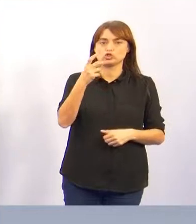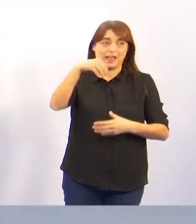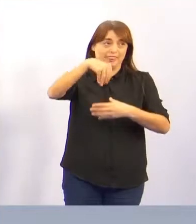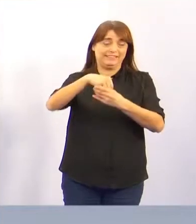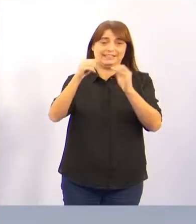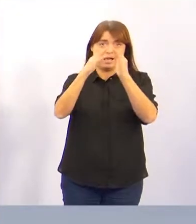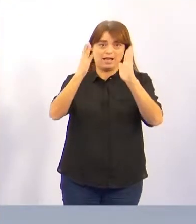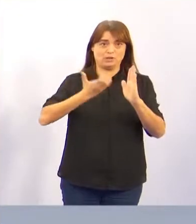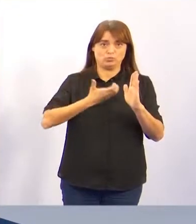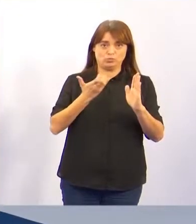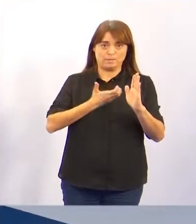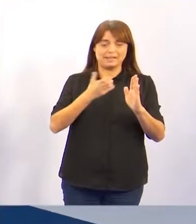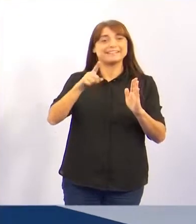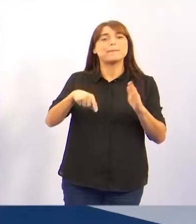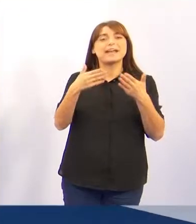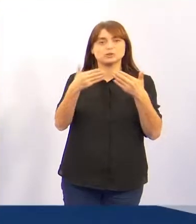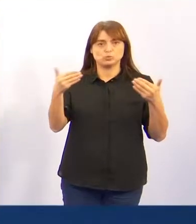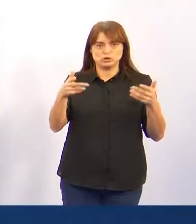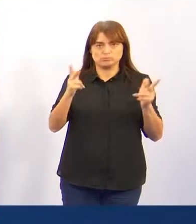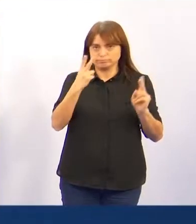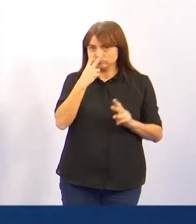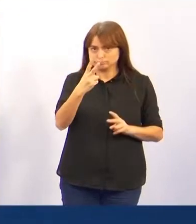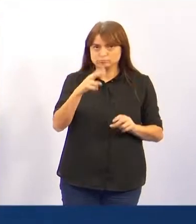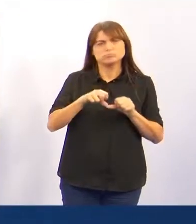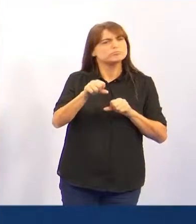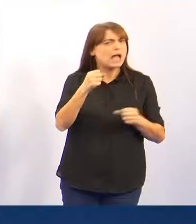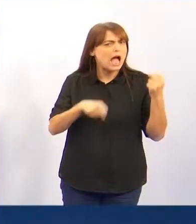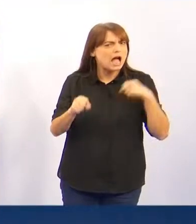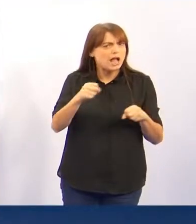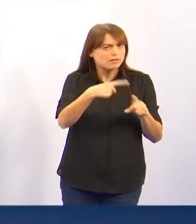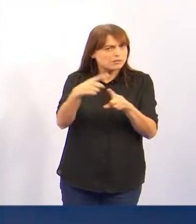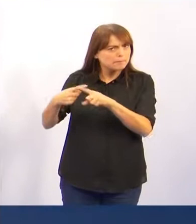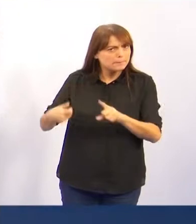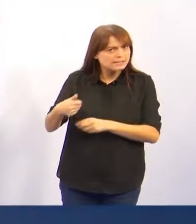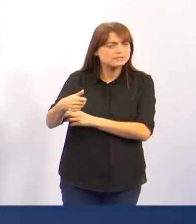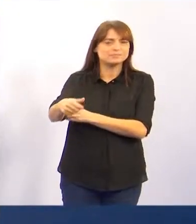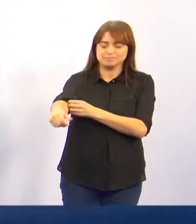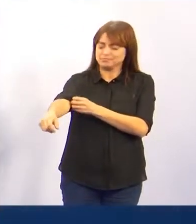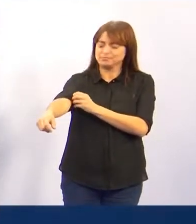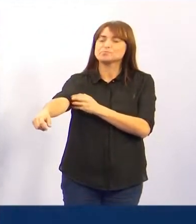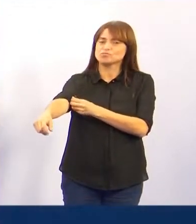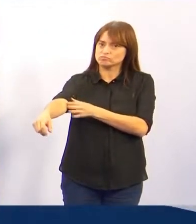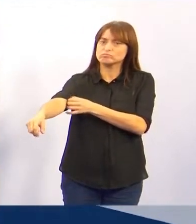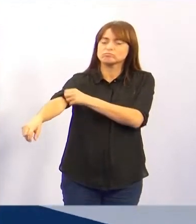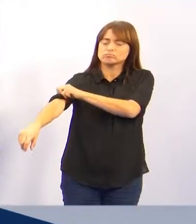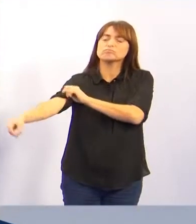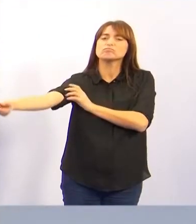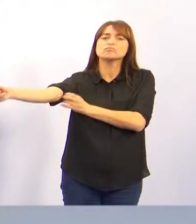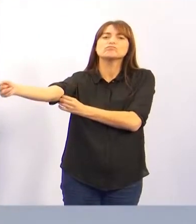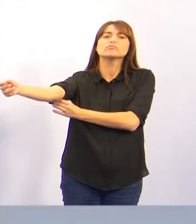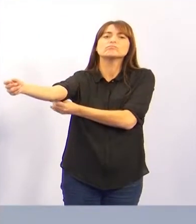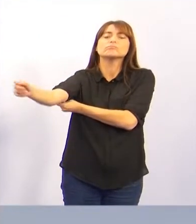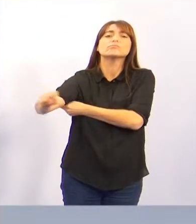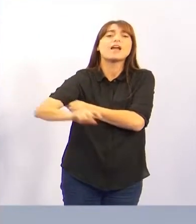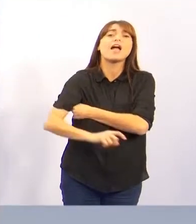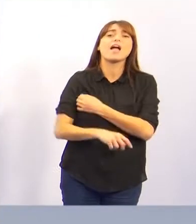hi ha aquesta exposició que es pot visitar. Quins actes més hi ha previstos i amb quin missatge? Bueno, el missatge del manifest institucional d'aquest any